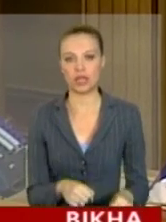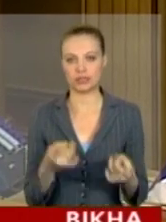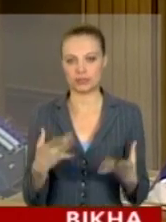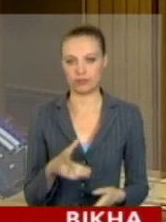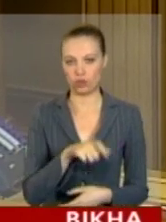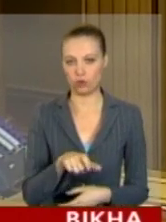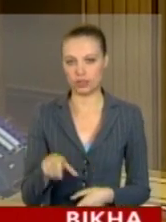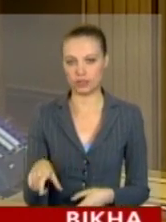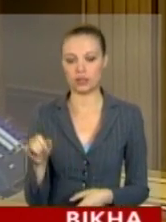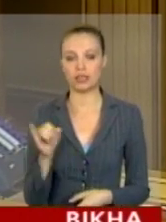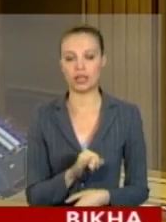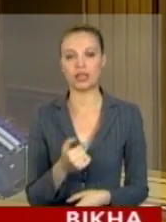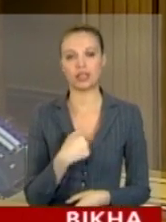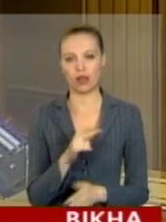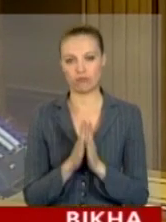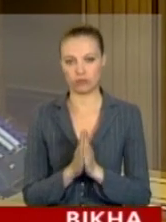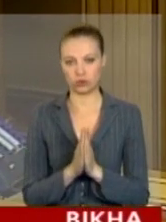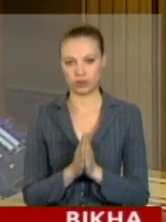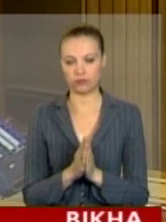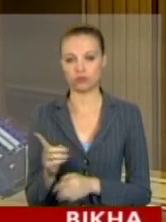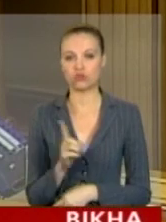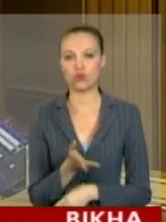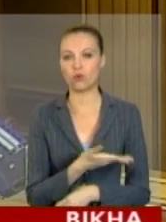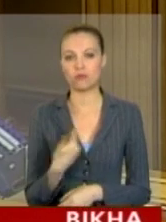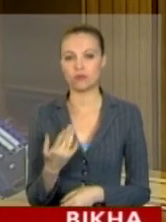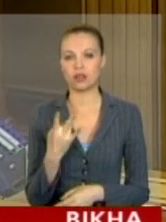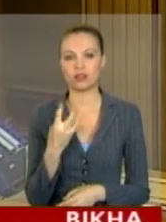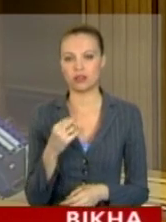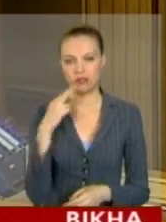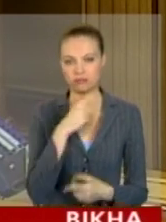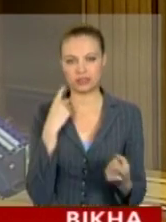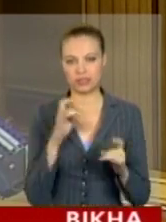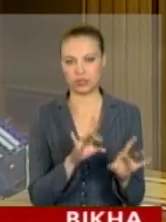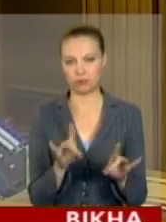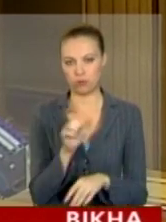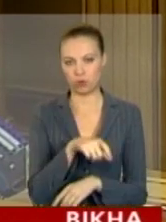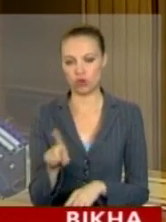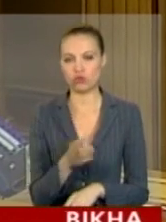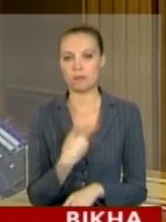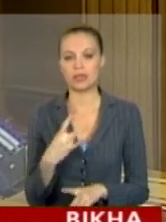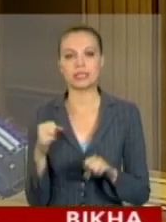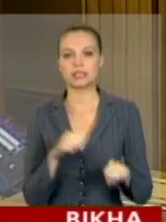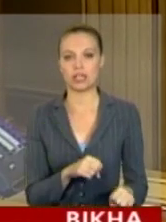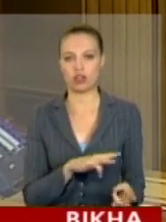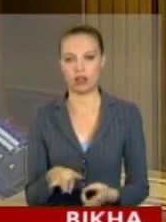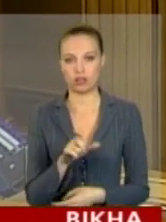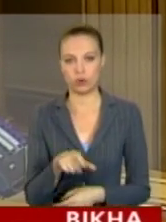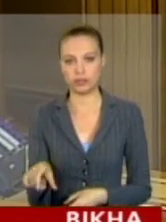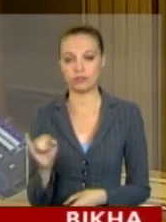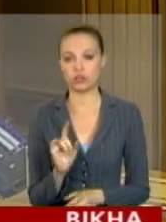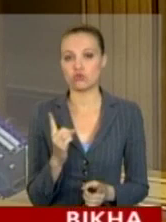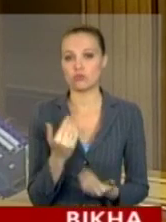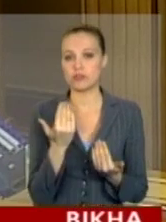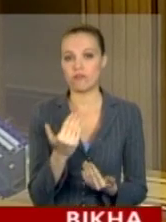цивільного населення. І я би просив, щоб ми не дезінформували людей, щоб ми не захищали терористів. І